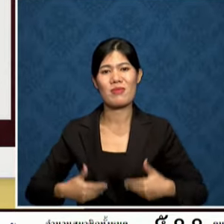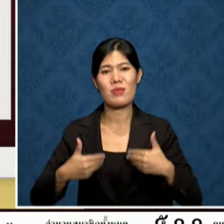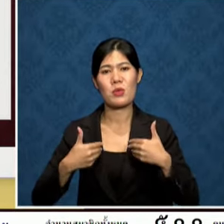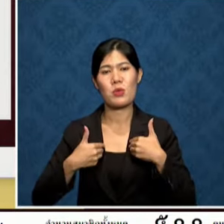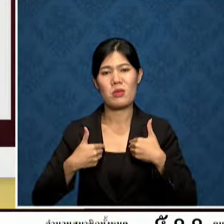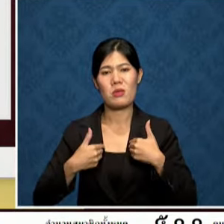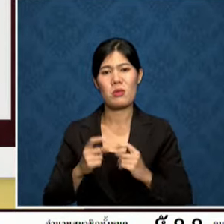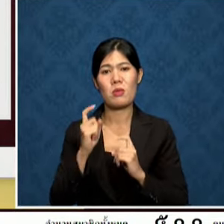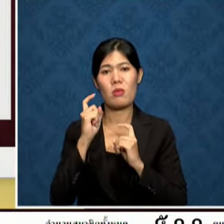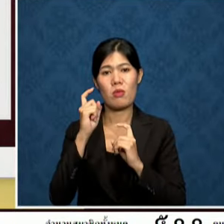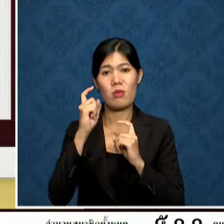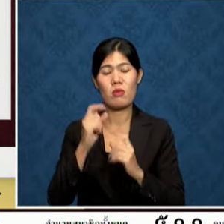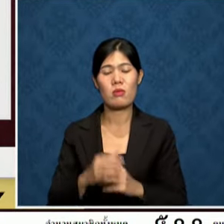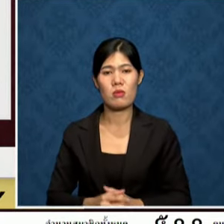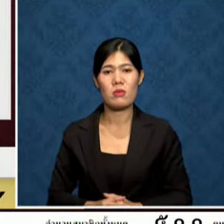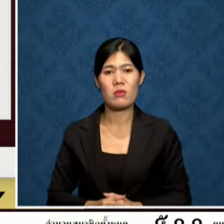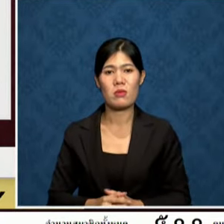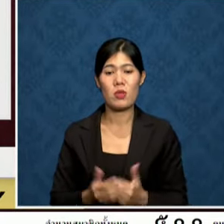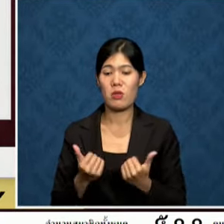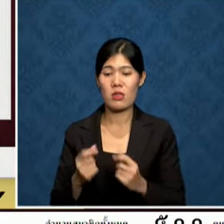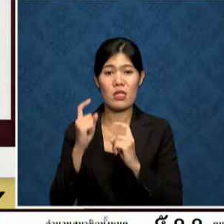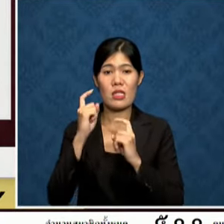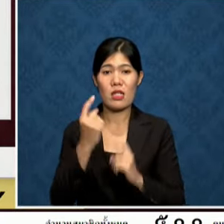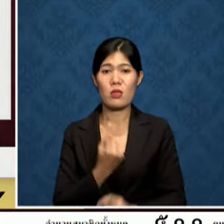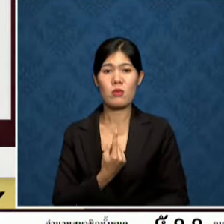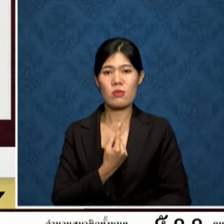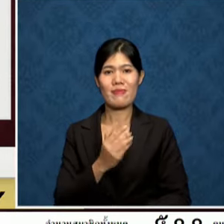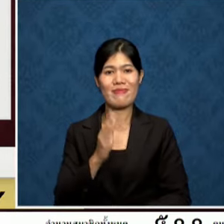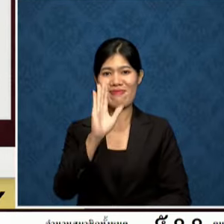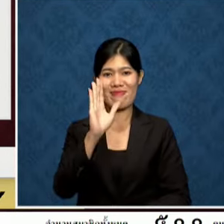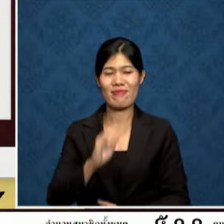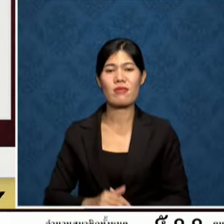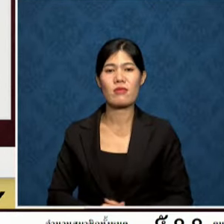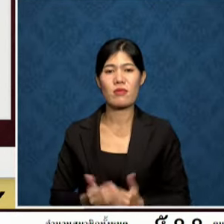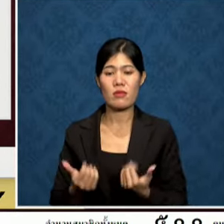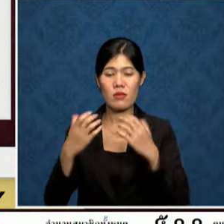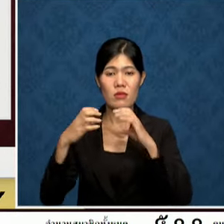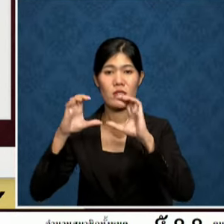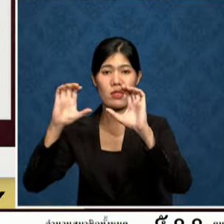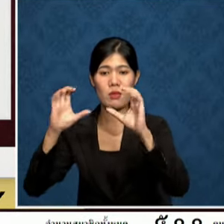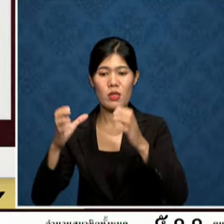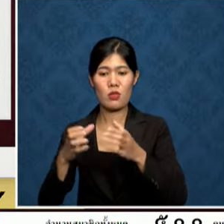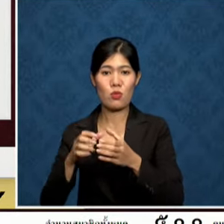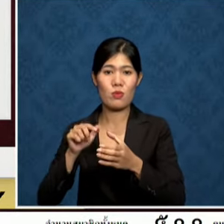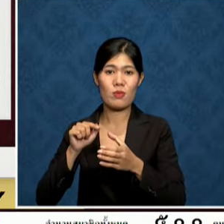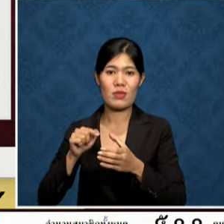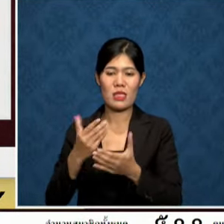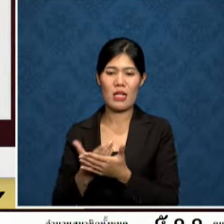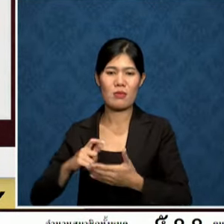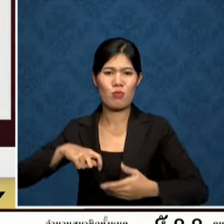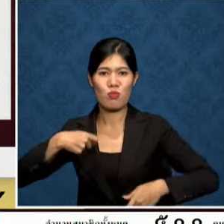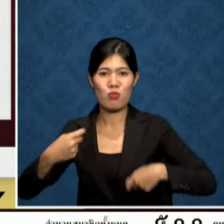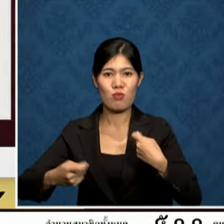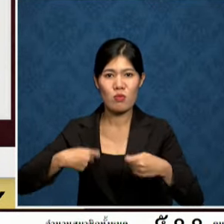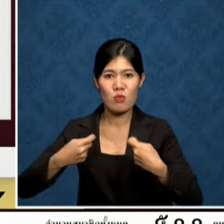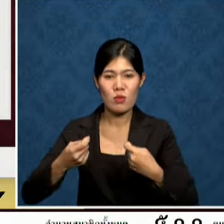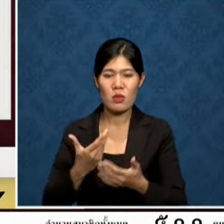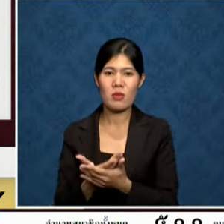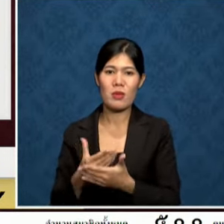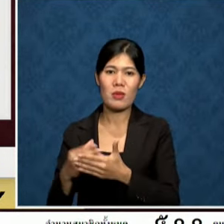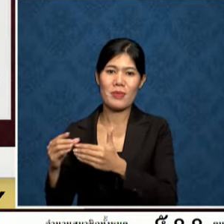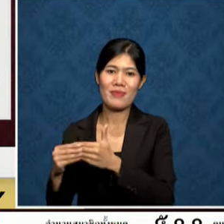ค่ะแต่ว่ารอบนี้นะคะไม่ได้เสี่ยงแค่คนคนเดียวค่ะเพราะว่ารัฐบาลนี้ที่ใช้เงินมือเติบแบบนี้ท่านกำลังพา